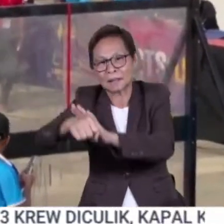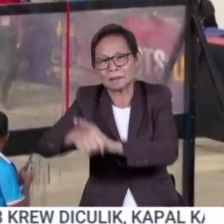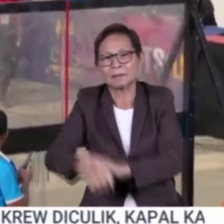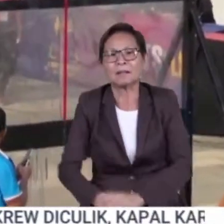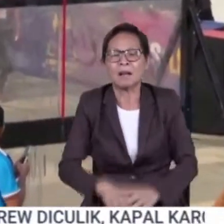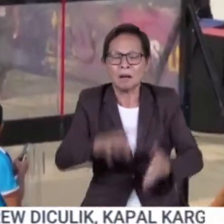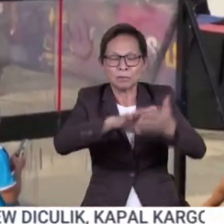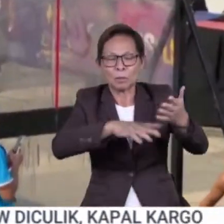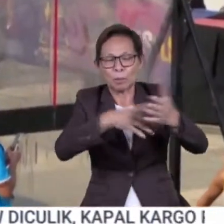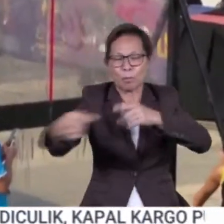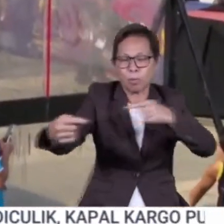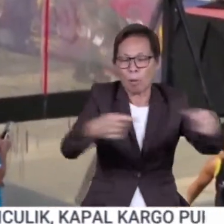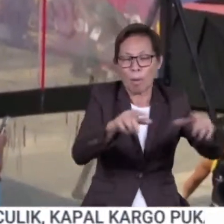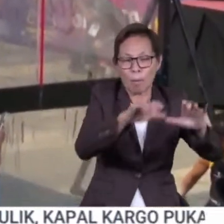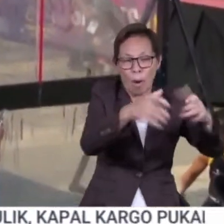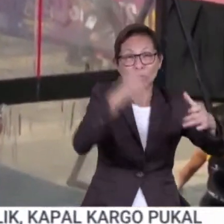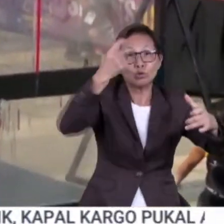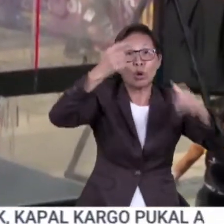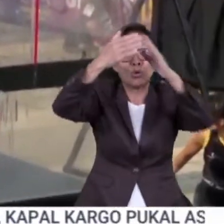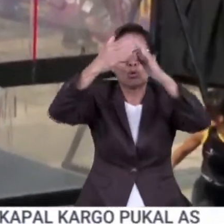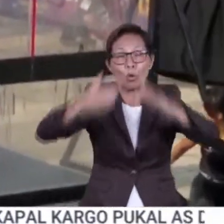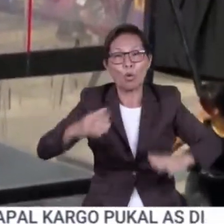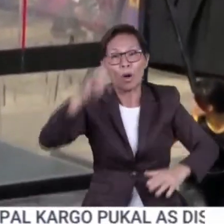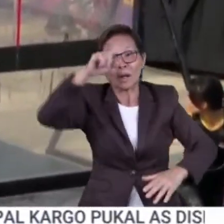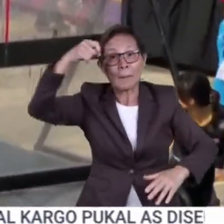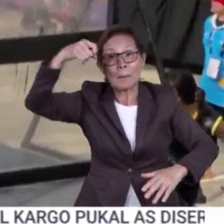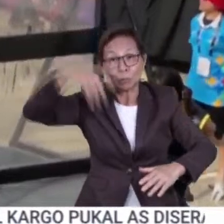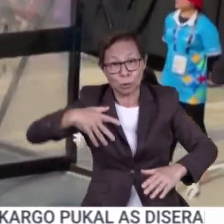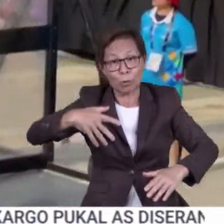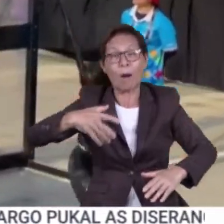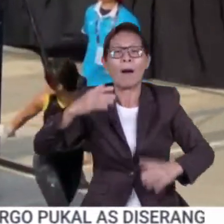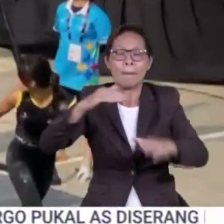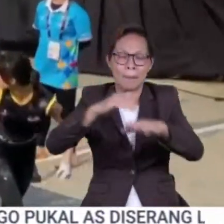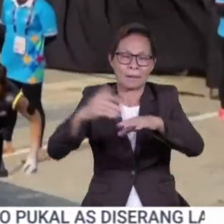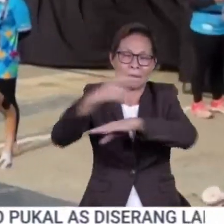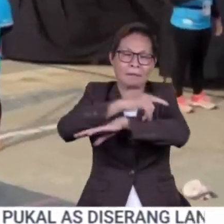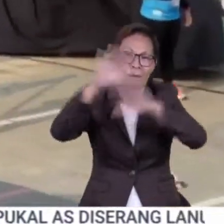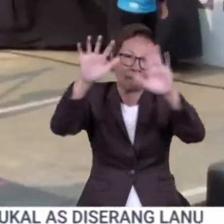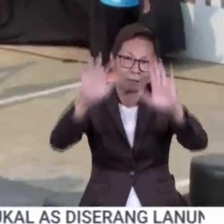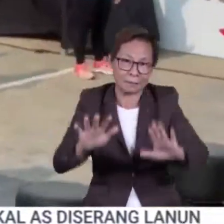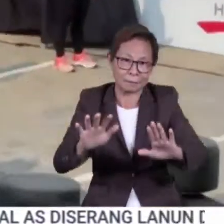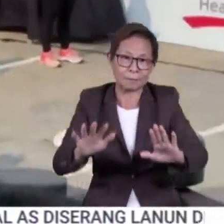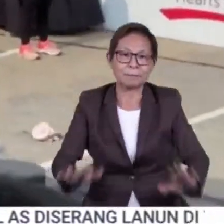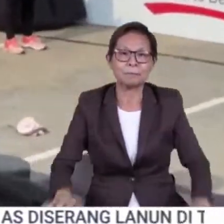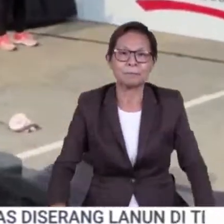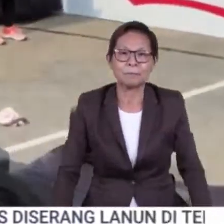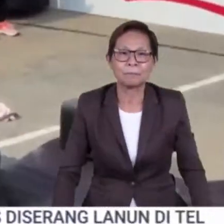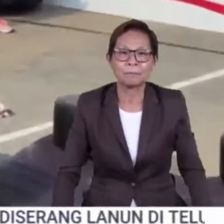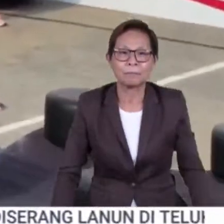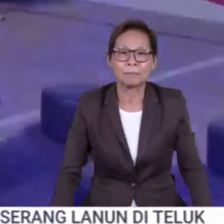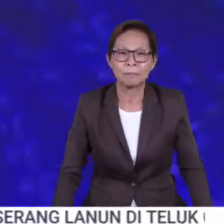Mereka dijadual bertemu pasukan tuan rumah Kemboja juga Ahad nanti.